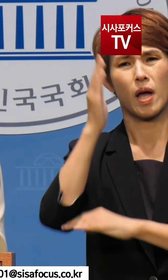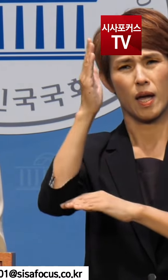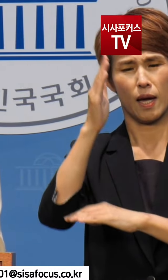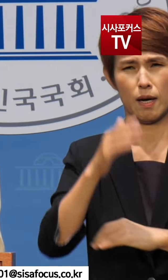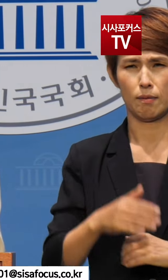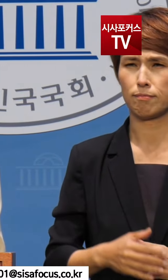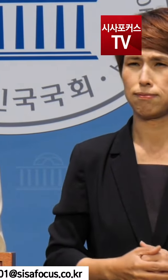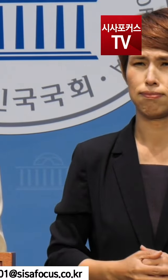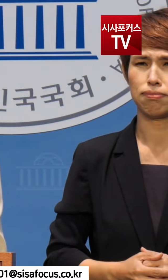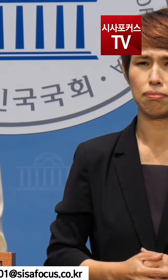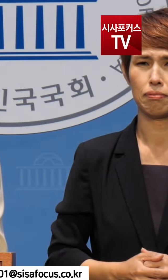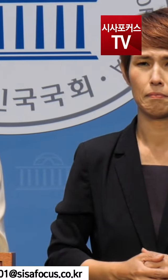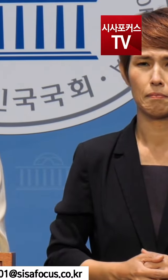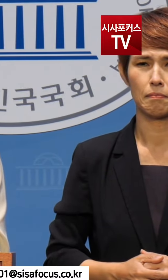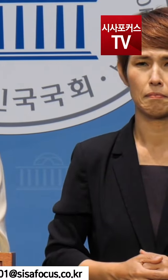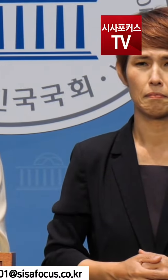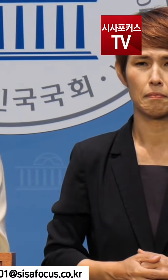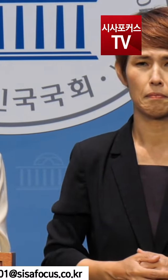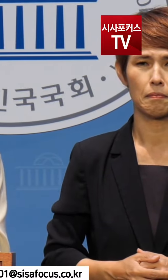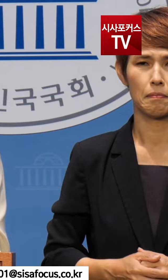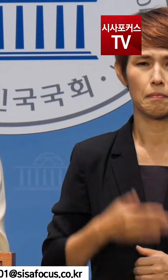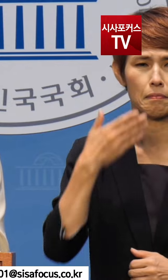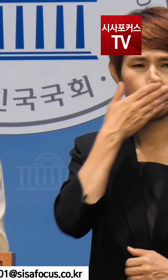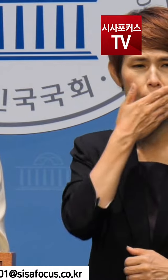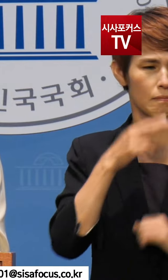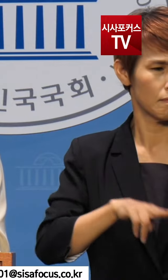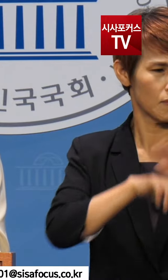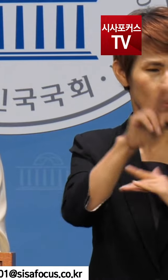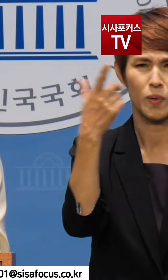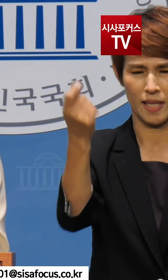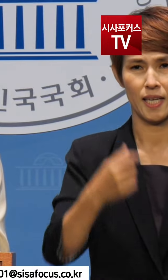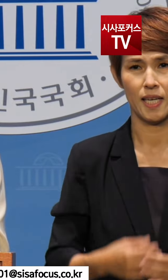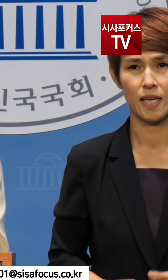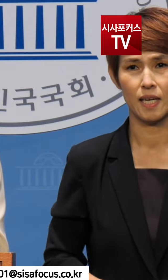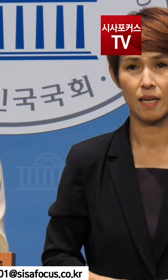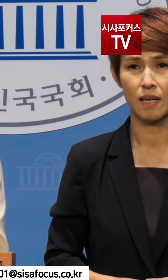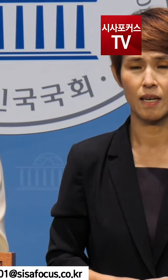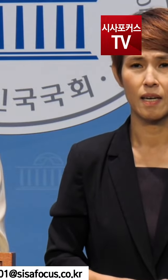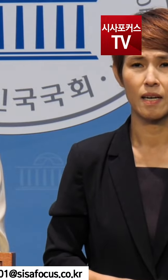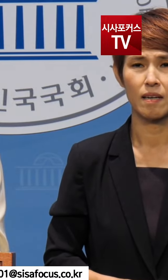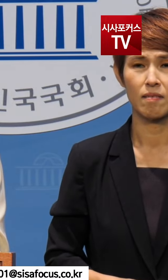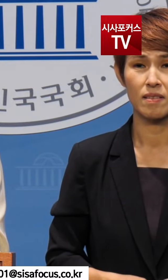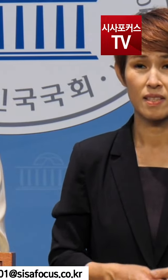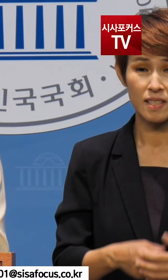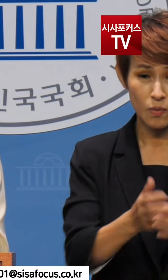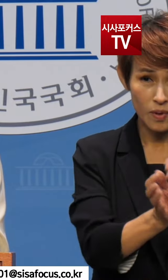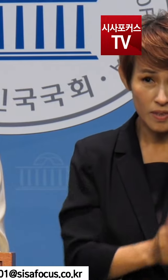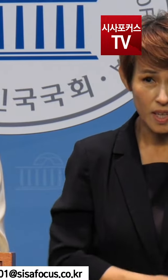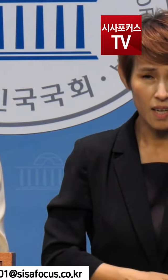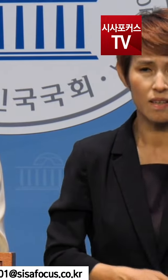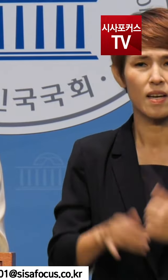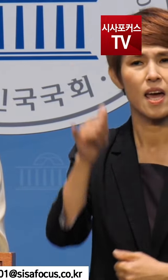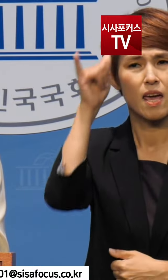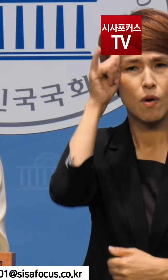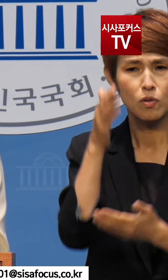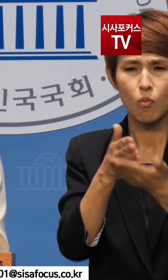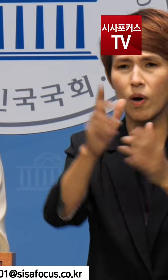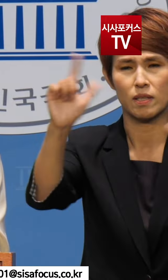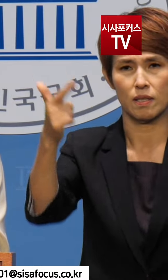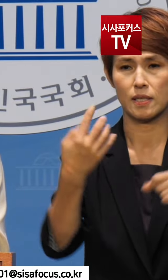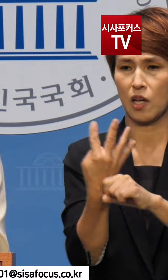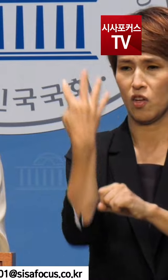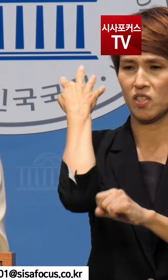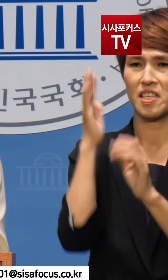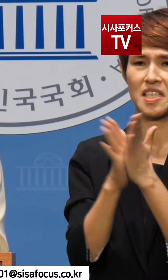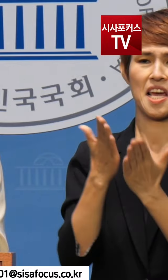꼬리 자르고 도망가겠다는 것입니다. AI가 전공도 아닌 제2원장과 이주호 장관이 4년 전에 쓴 책을